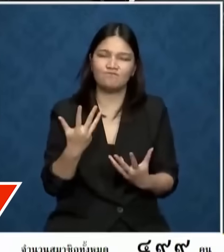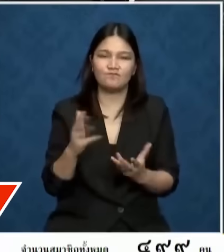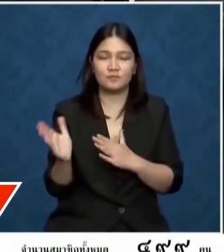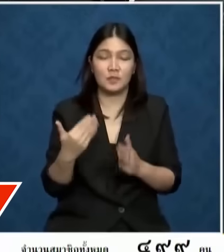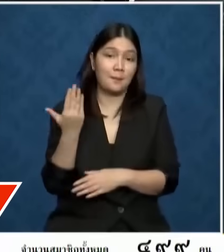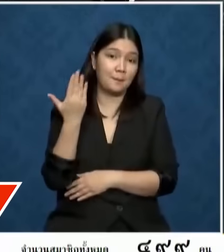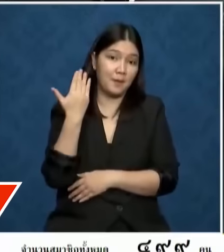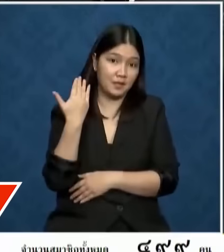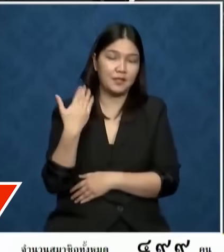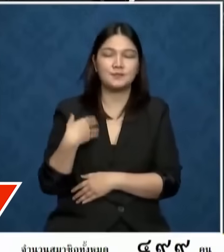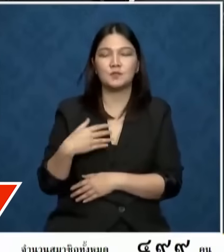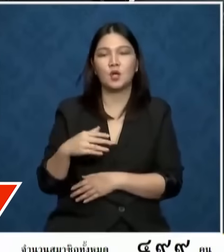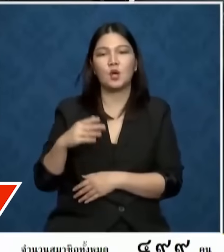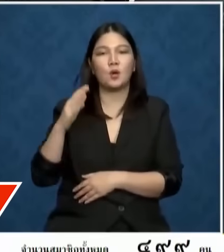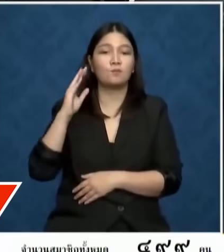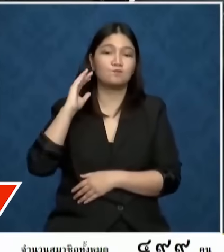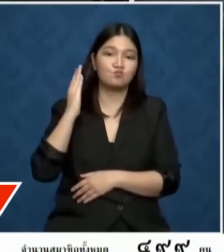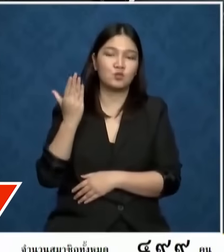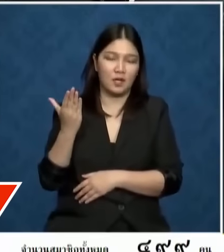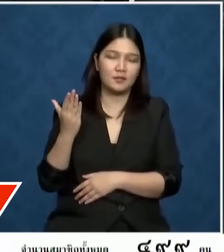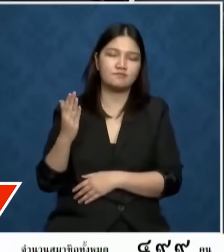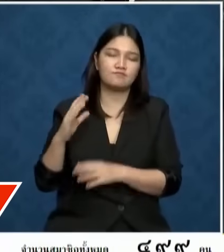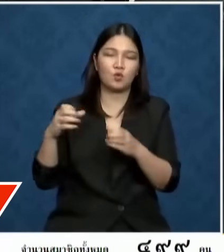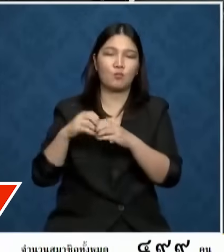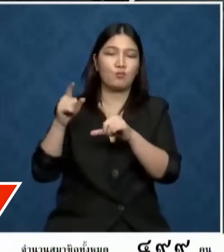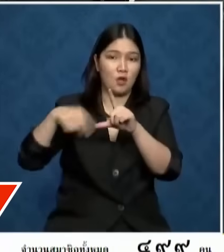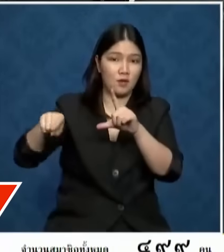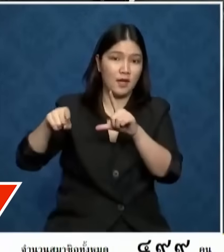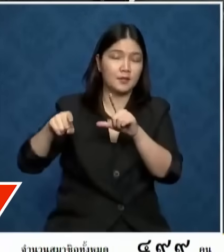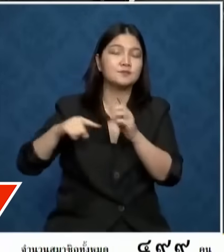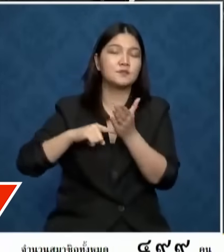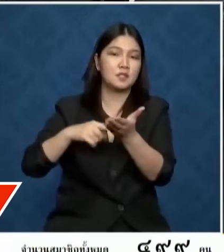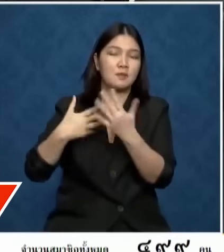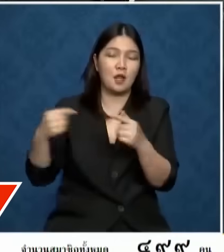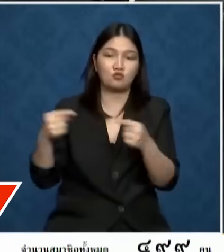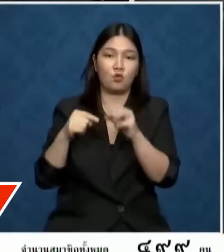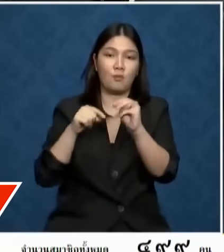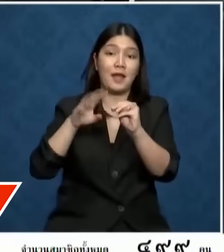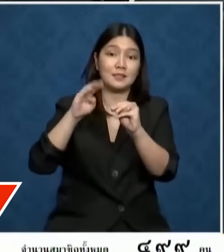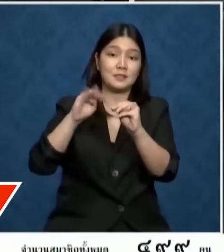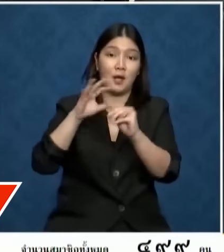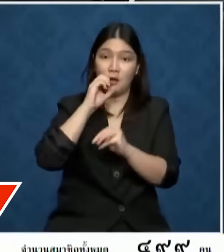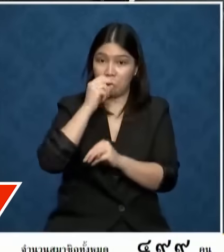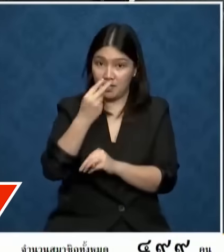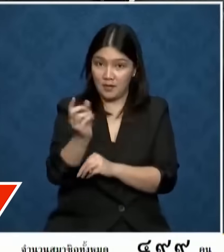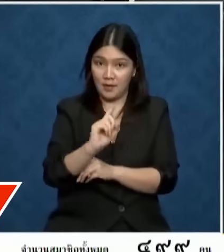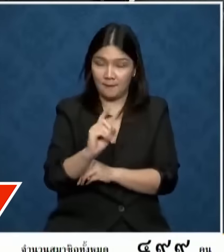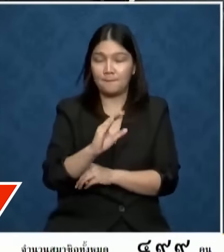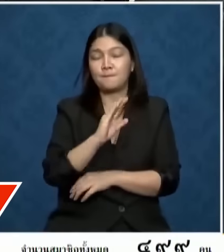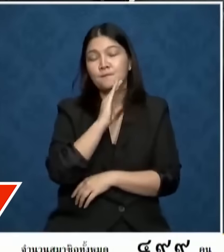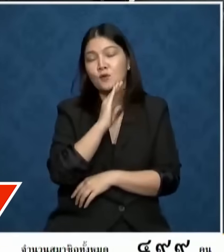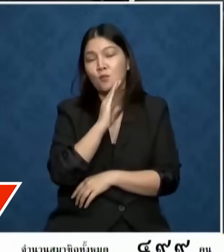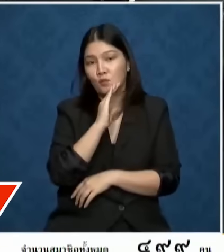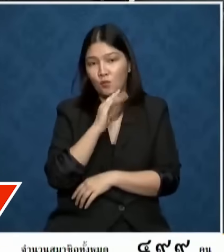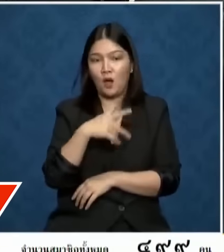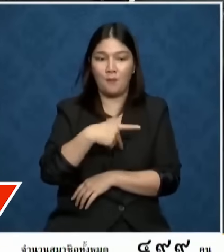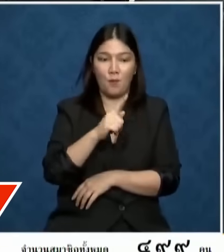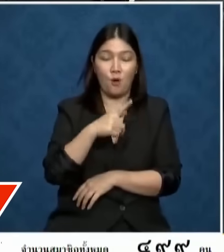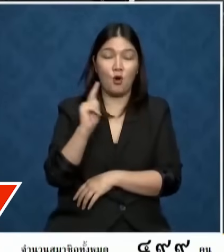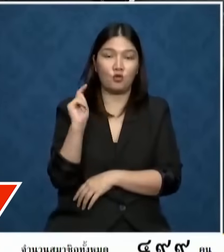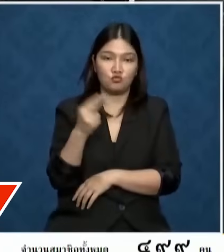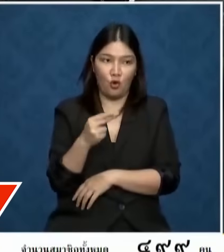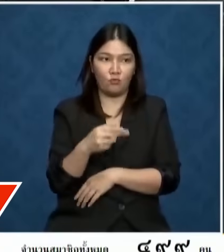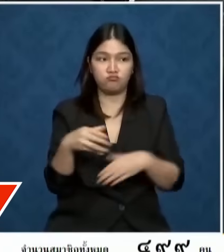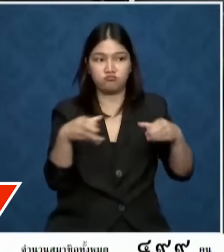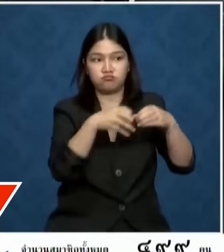ลักนาอิสรขออนุญาตเอ่ยนามครับท่านก็ระบุเพิ่มเติมไปในมาตรา 45ว่าถ้าเกิดว่าปปทหรือคณะกรรมการ